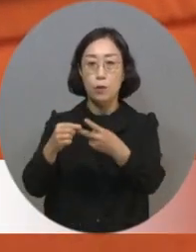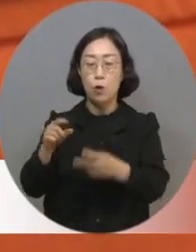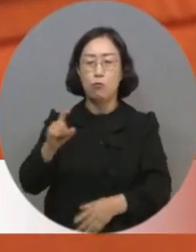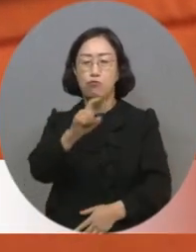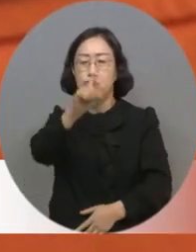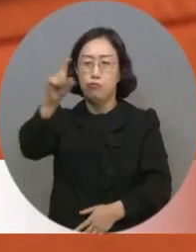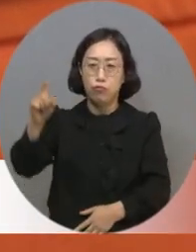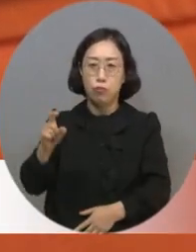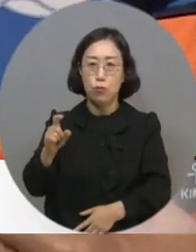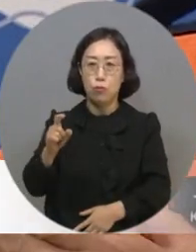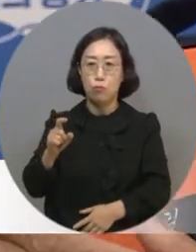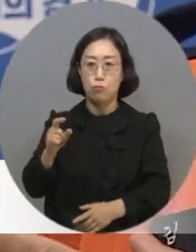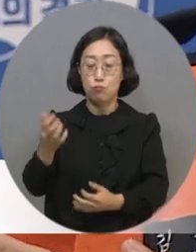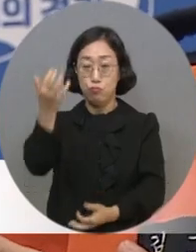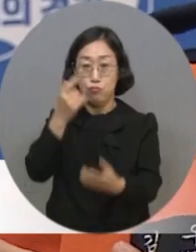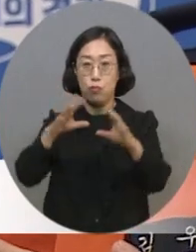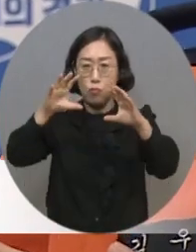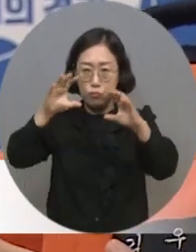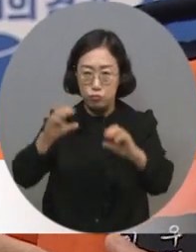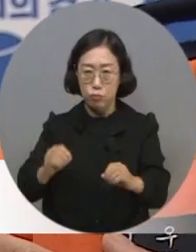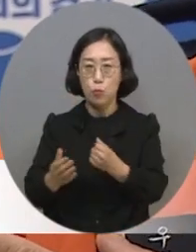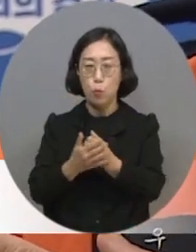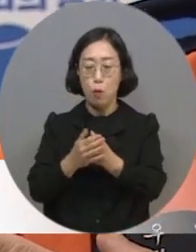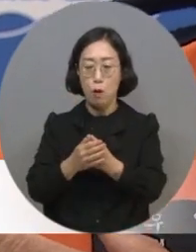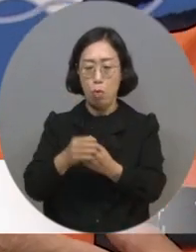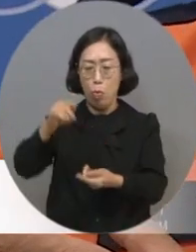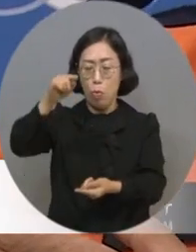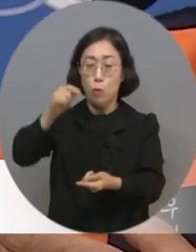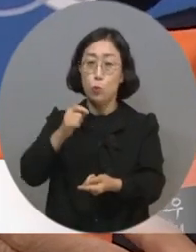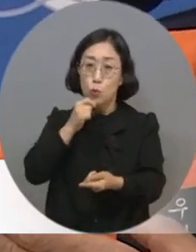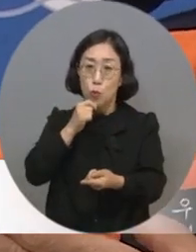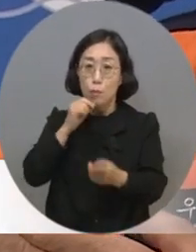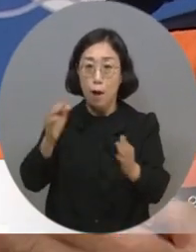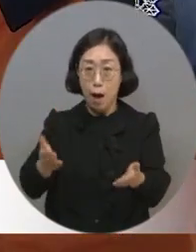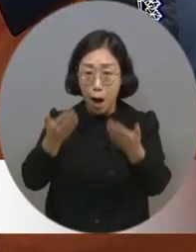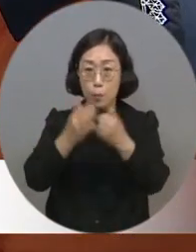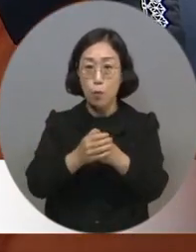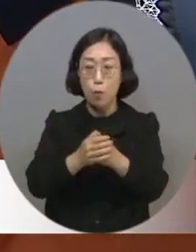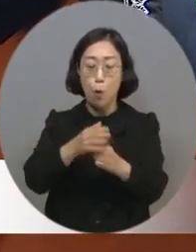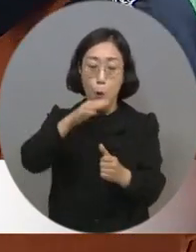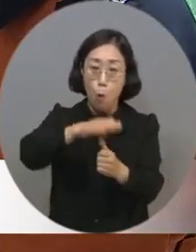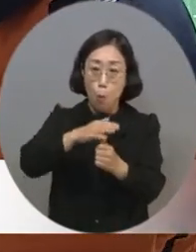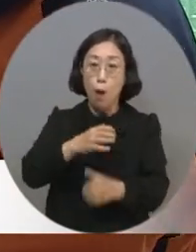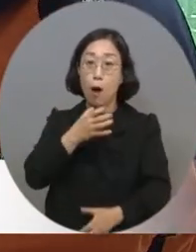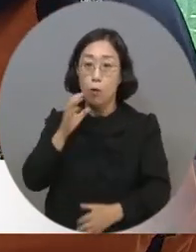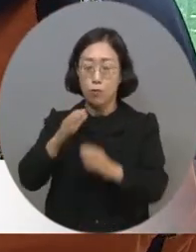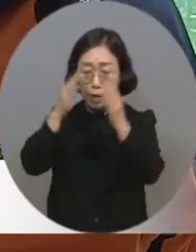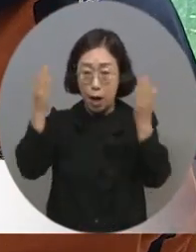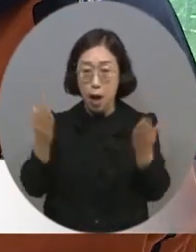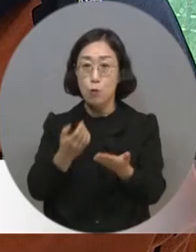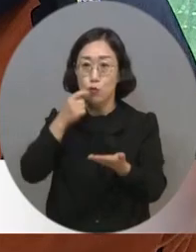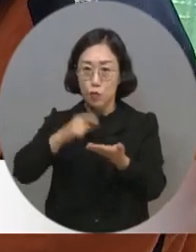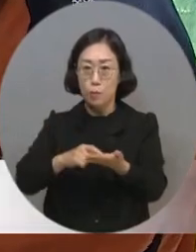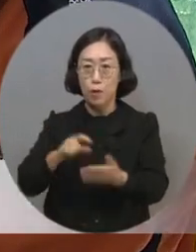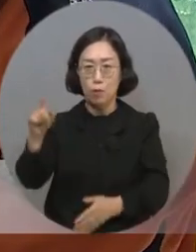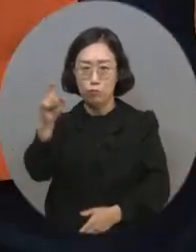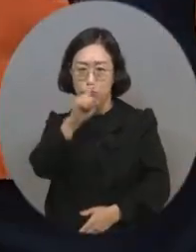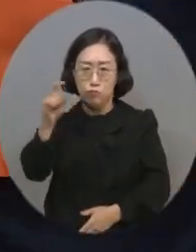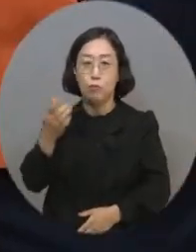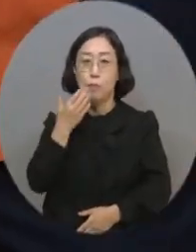에어로졸식 소화기입니다. 소화기는 무겁지 않아 어린이부터 나이 드신 어르신까지 손쉽게 사용할 수 있습니다.